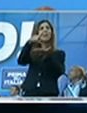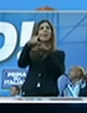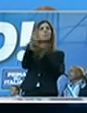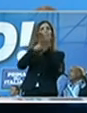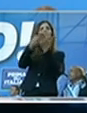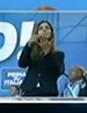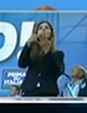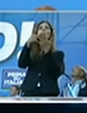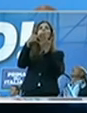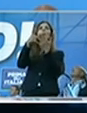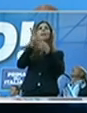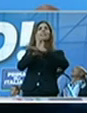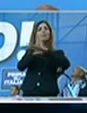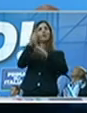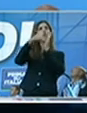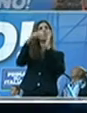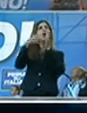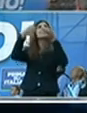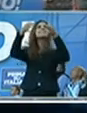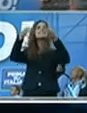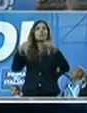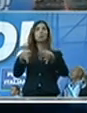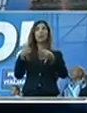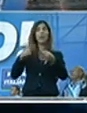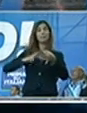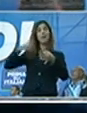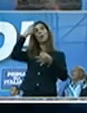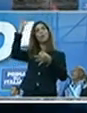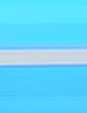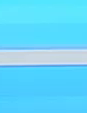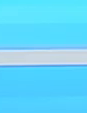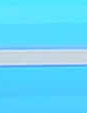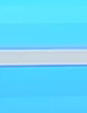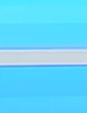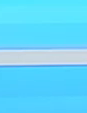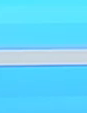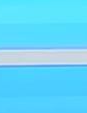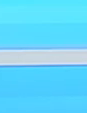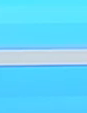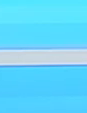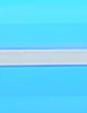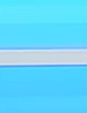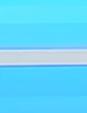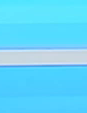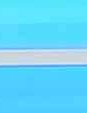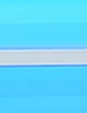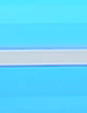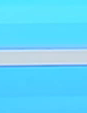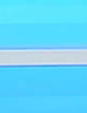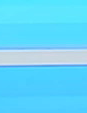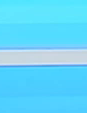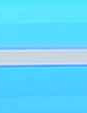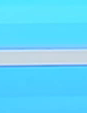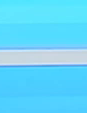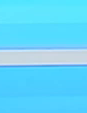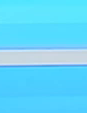sono preoccupati. Un clamoroso caso di fuoco amico in piena manovra. La Leopolda sta facendo campagna elettorale contro per prendersi,